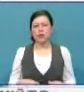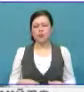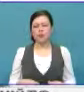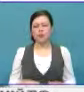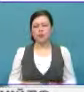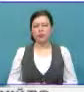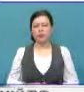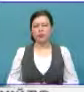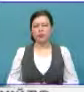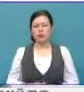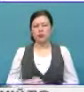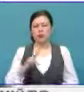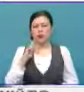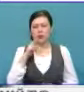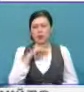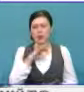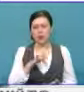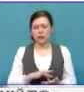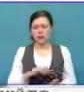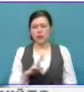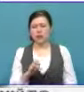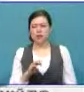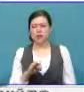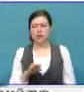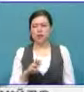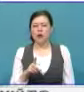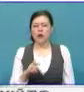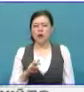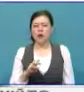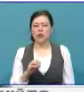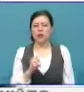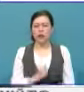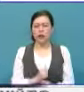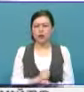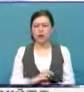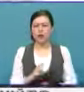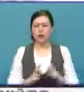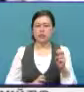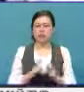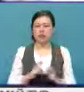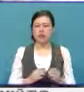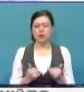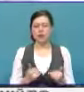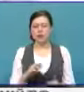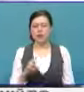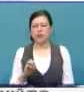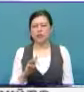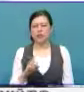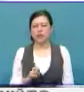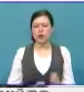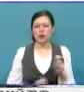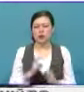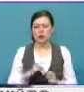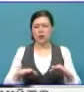нәтижесінде Шымкент цемент, мұнай өңдеу зауыты және Сәстөбе цемент зауыттарында